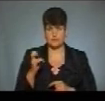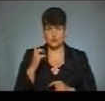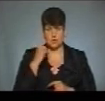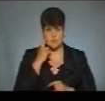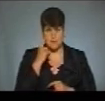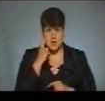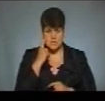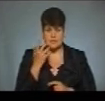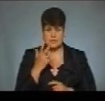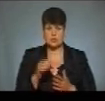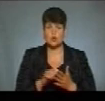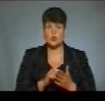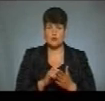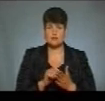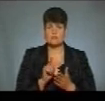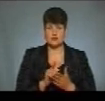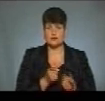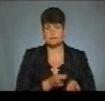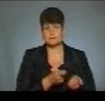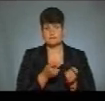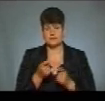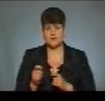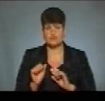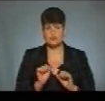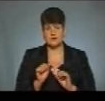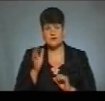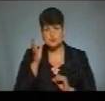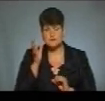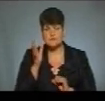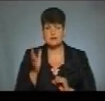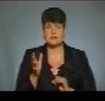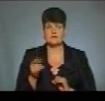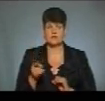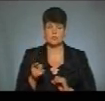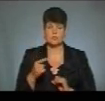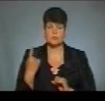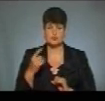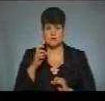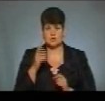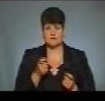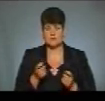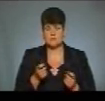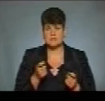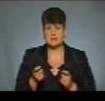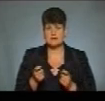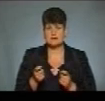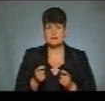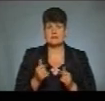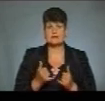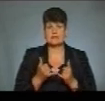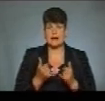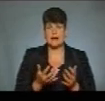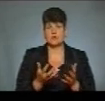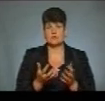200-бальників, які документи вони повинні подати в управління освіти і науки Тернопільської обласної державної адміністрації для